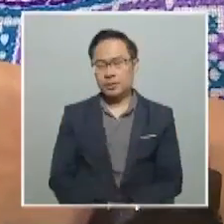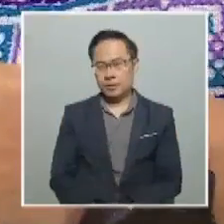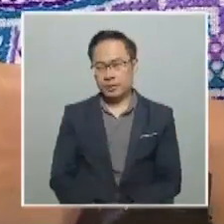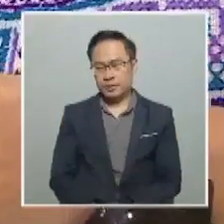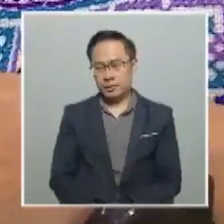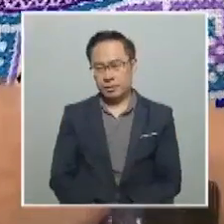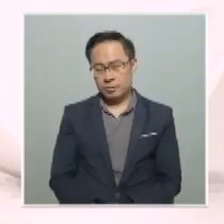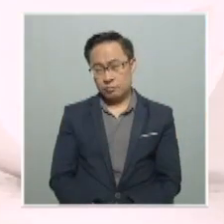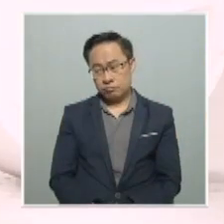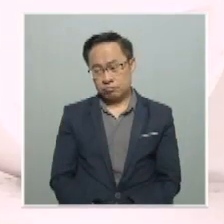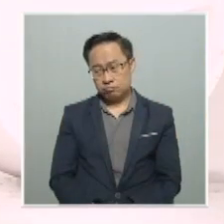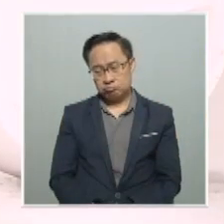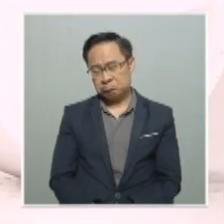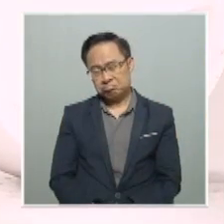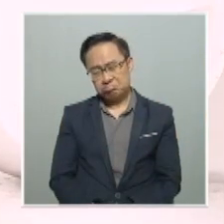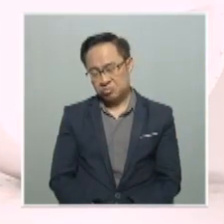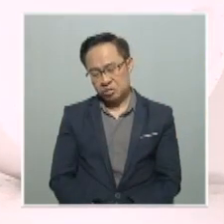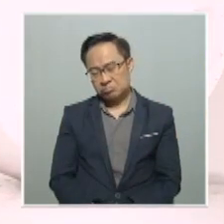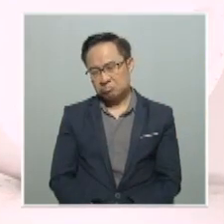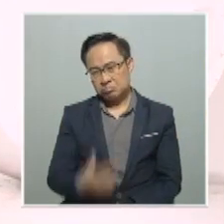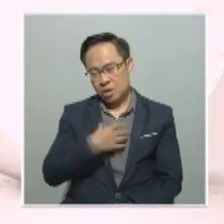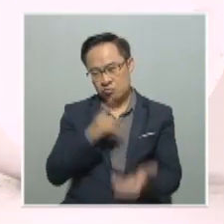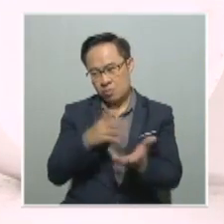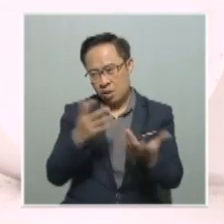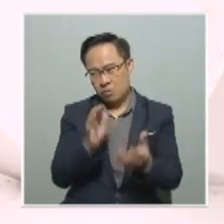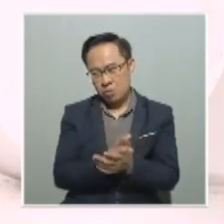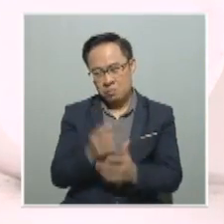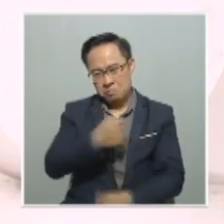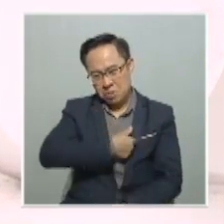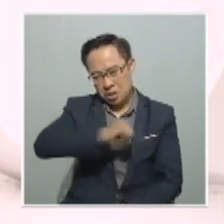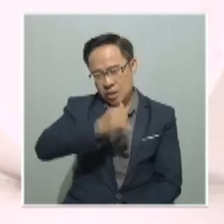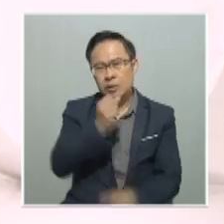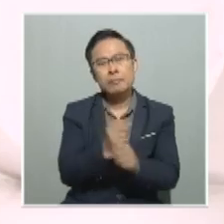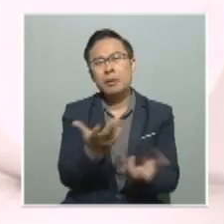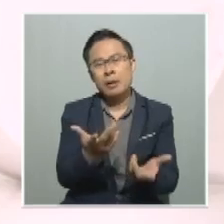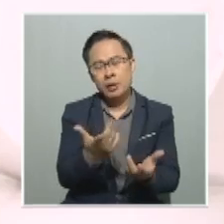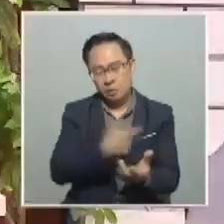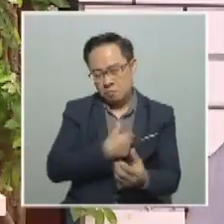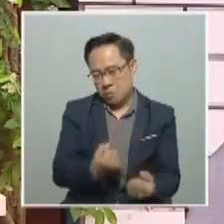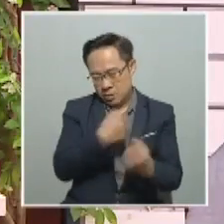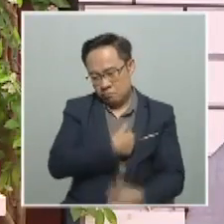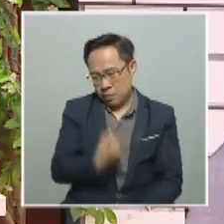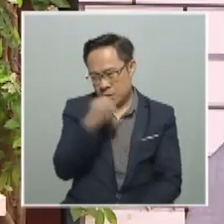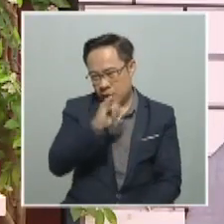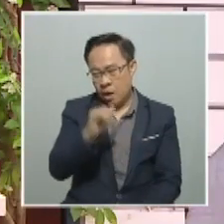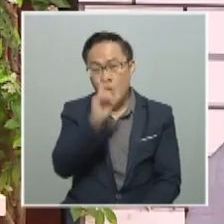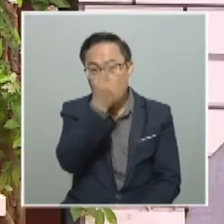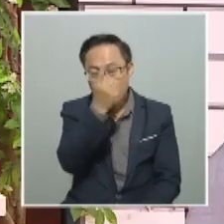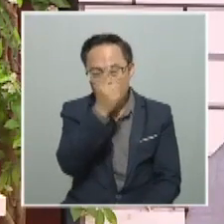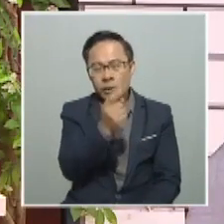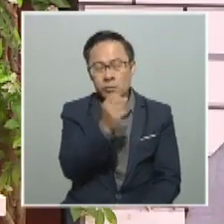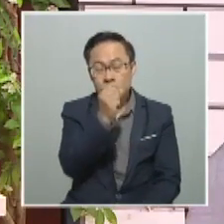ต่หลายท่านอาจจะบอกก็ฉันยังไม่อยากจะใช้อยู่ดีเพราะว่าก็ยังไม่ค่อยจะมั่นใจเอาอย่างนี้กันดีกว่านะคะก็ลองใช้อีก